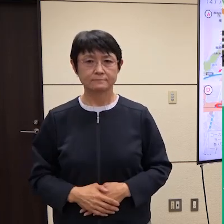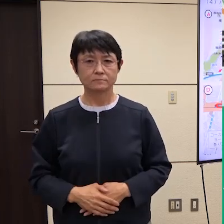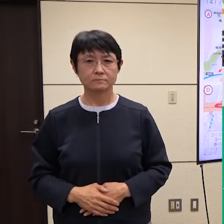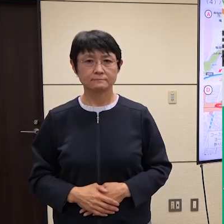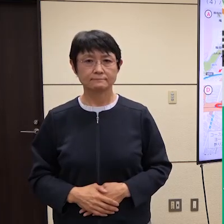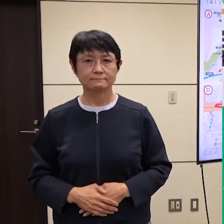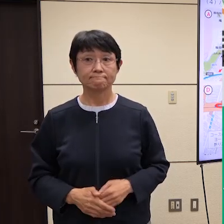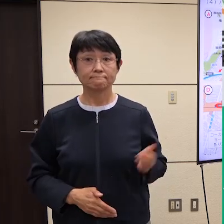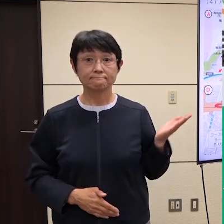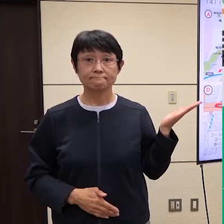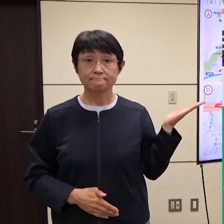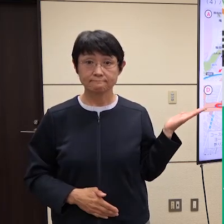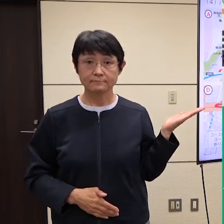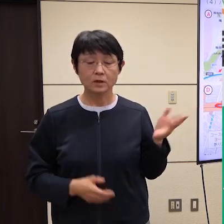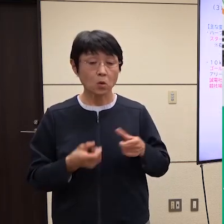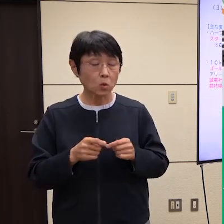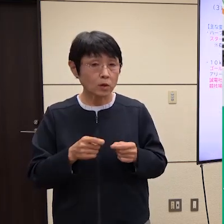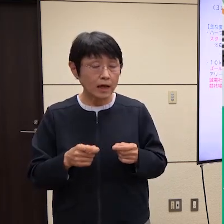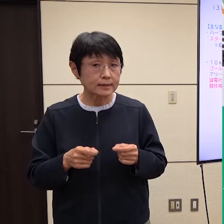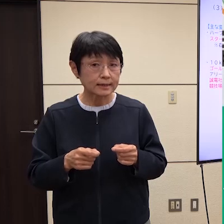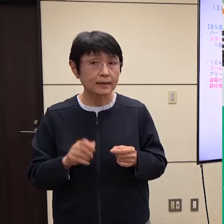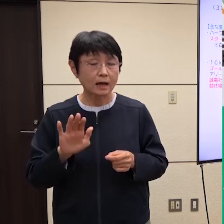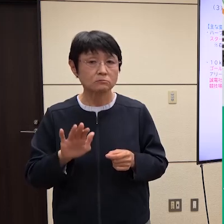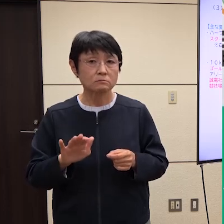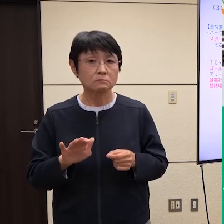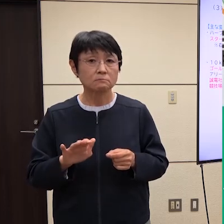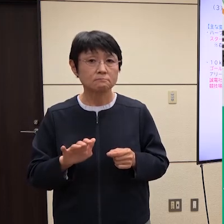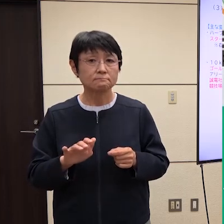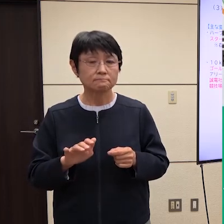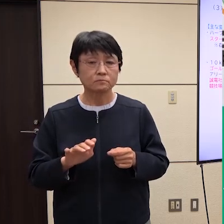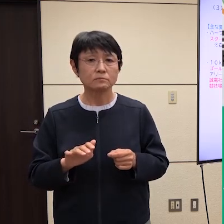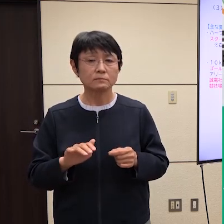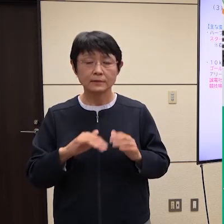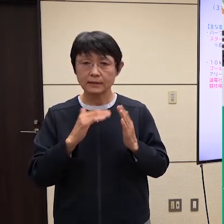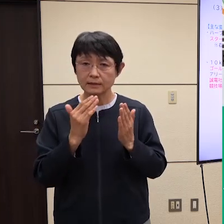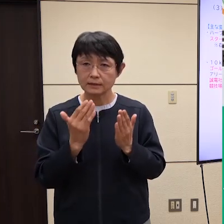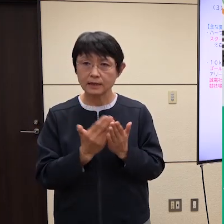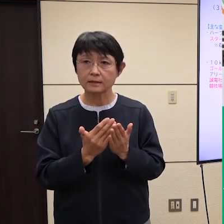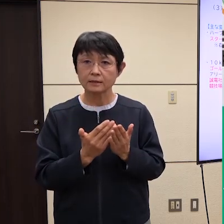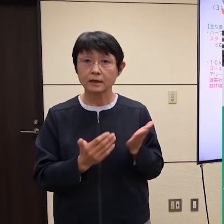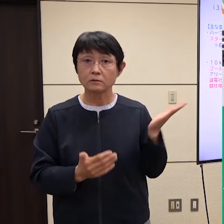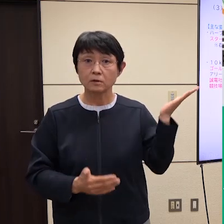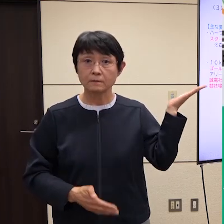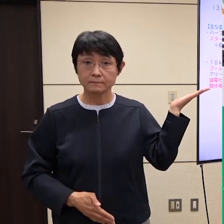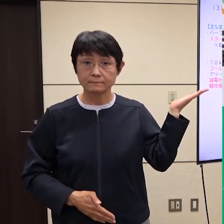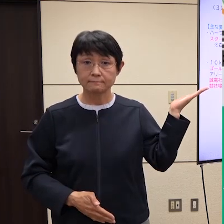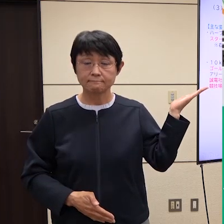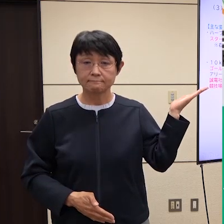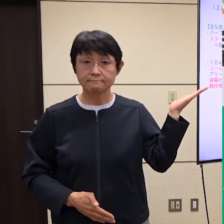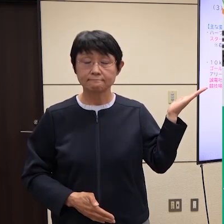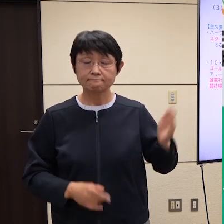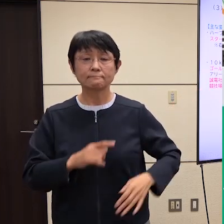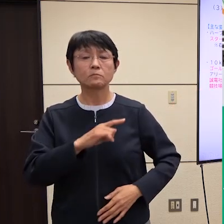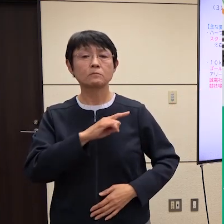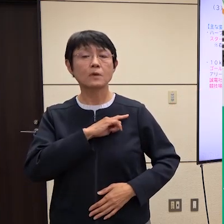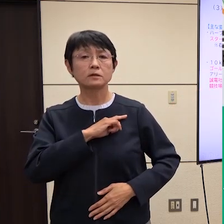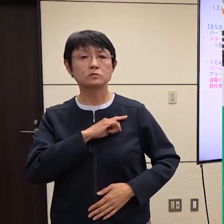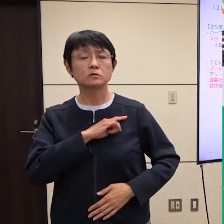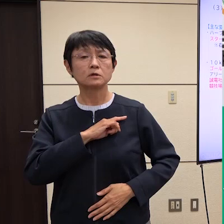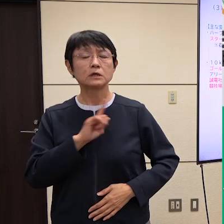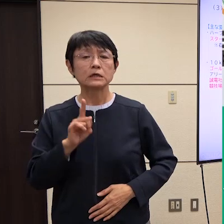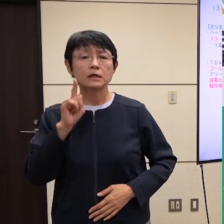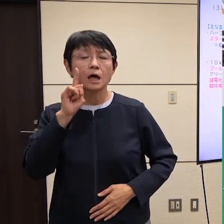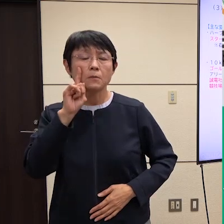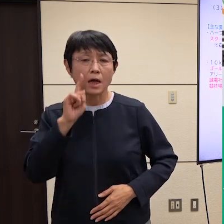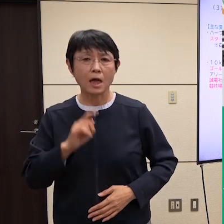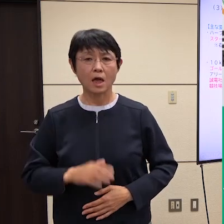次のこちらに細かいことが書いてあるんですが、全体像はこちらのが分かりますのでこちらでご説明します。まずですね、第1回